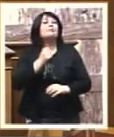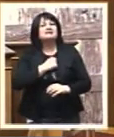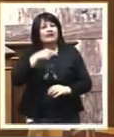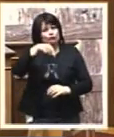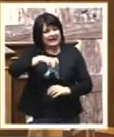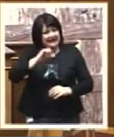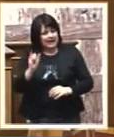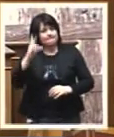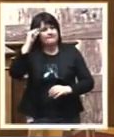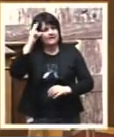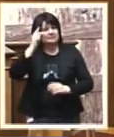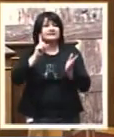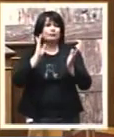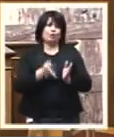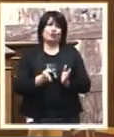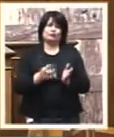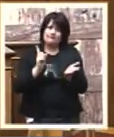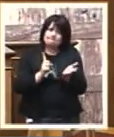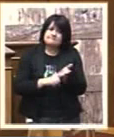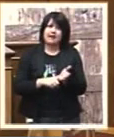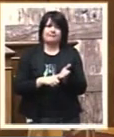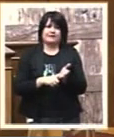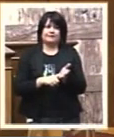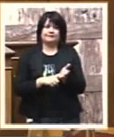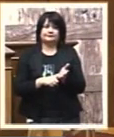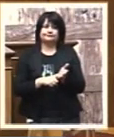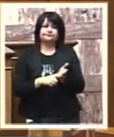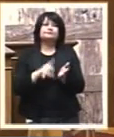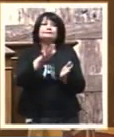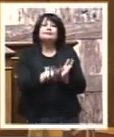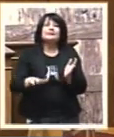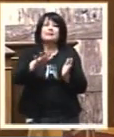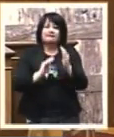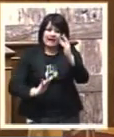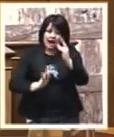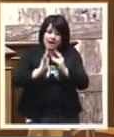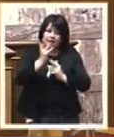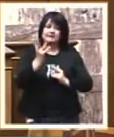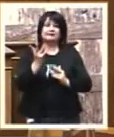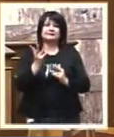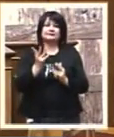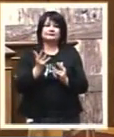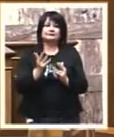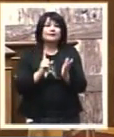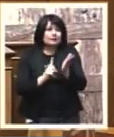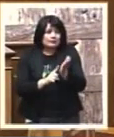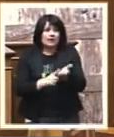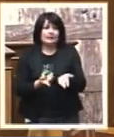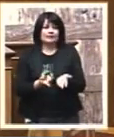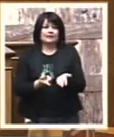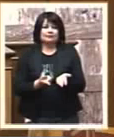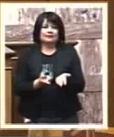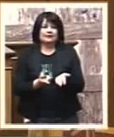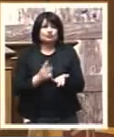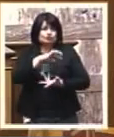μας, μπορούν και πρέπει να συνδεθούν με την περιφερειακή ανάπτυξη. Γιατί να μην βγάζουμε τα καλύτερα